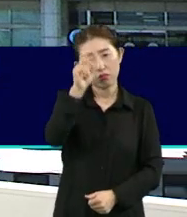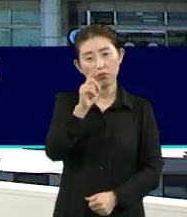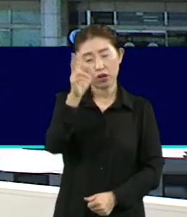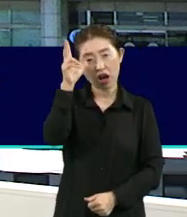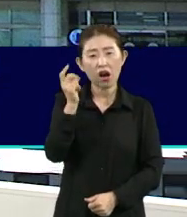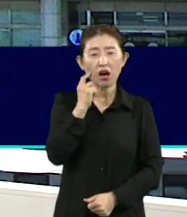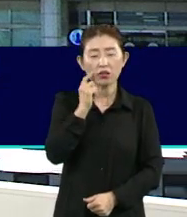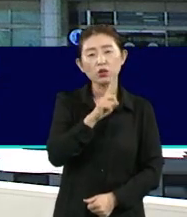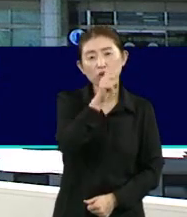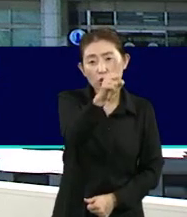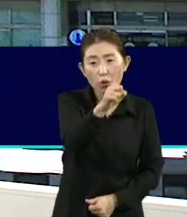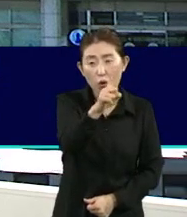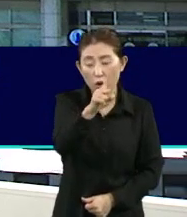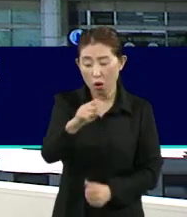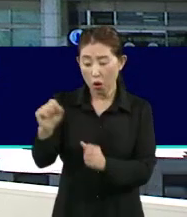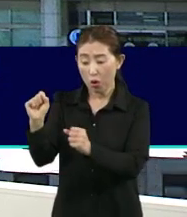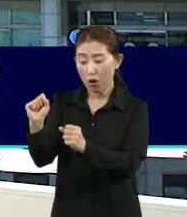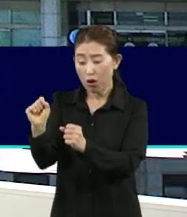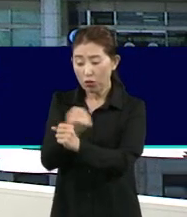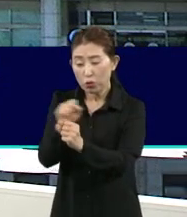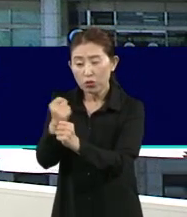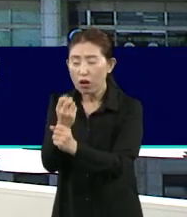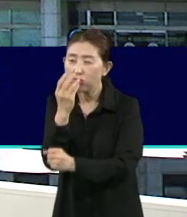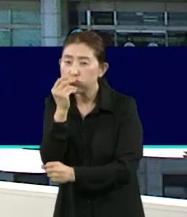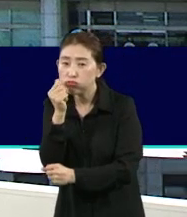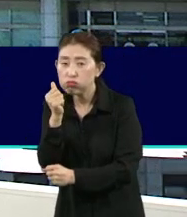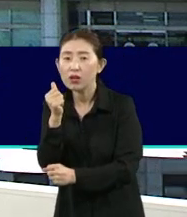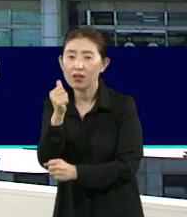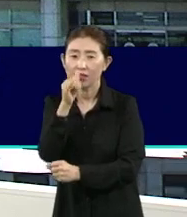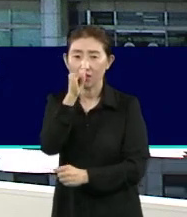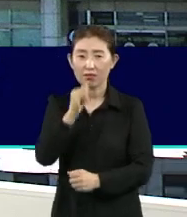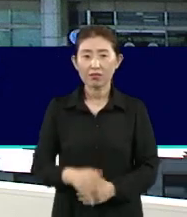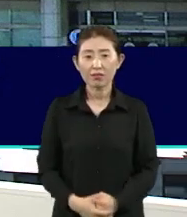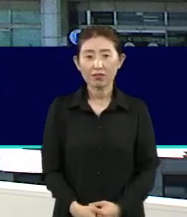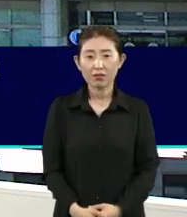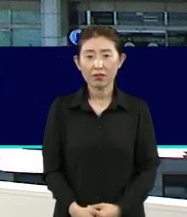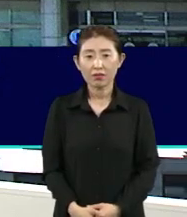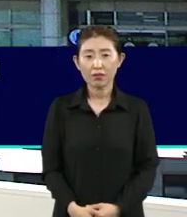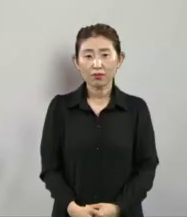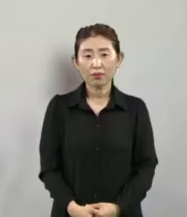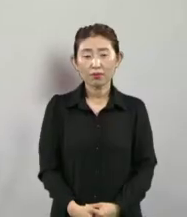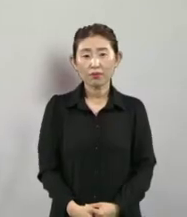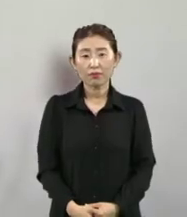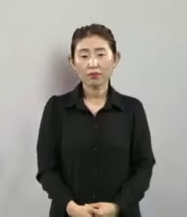등 폭행 사실을 조작 은폐하려 했습니다. 이수복 기자의 보도입니다.